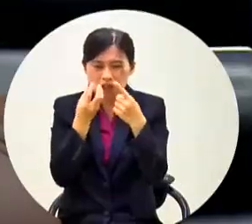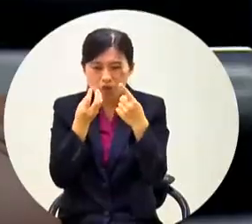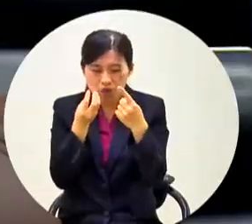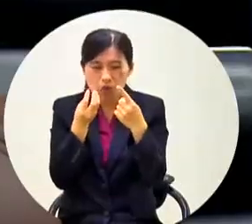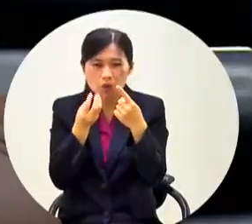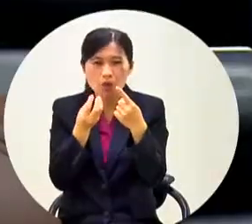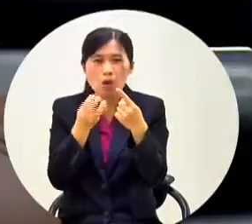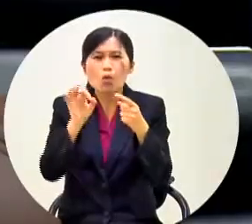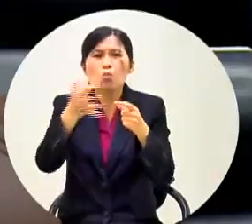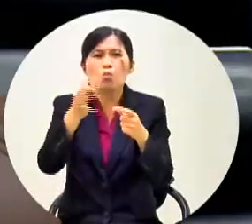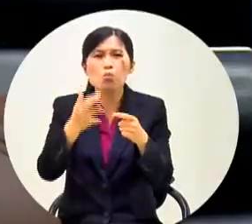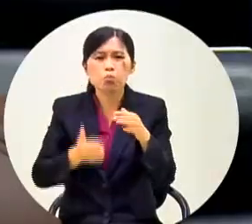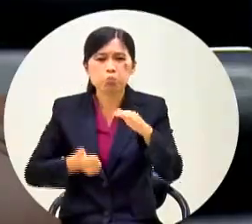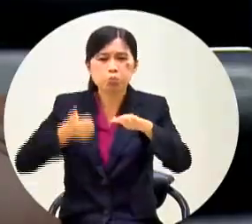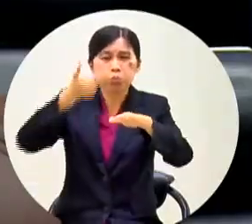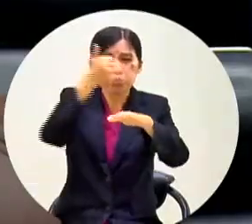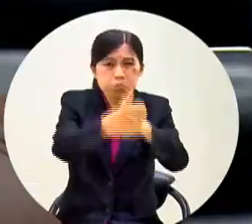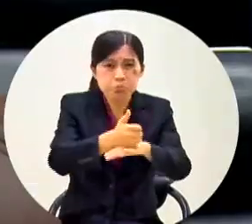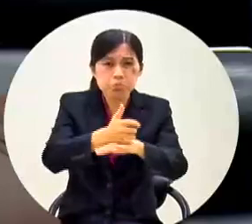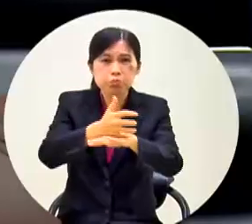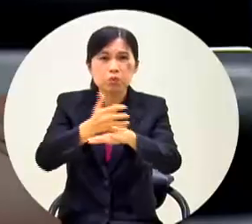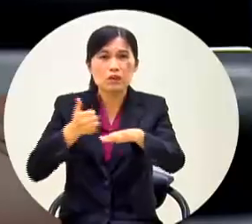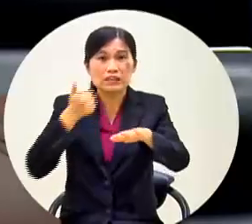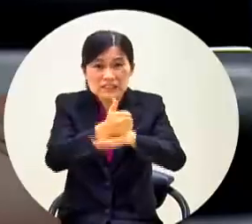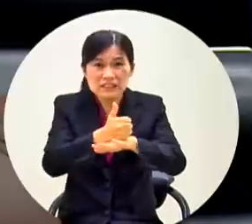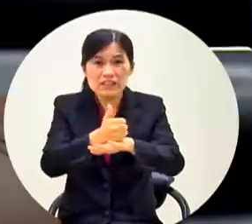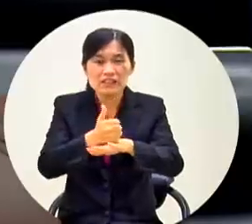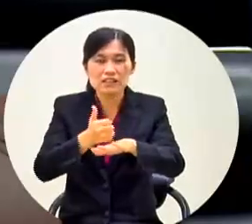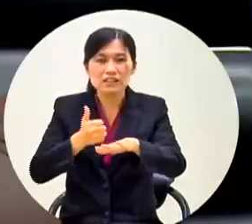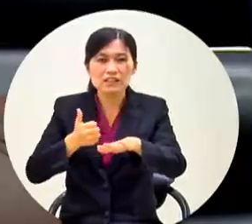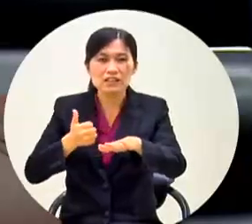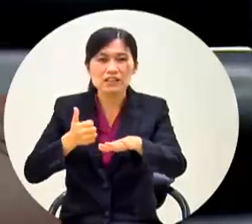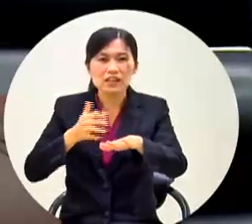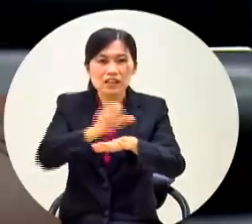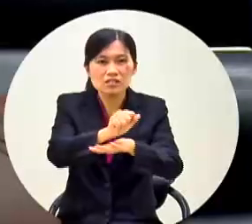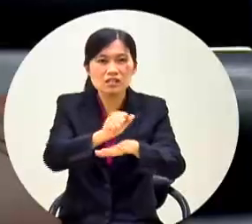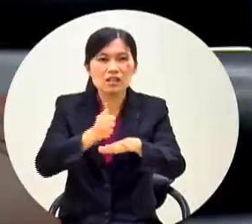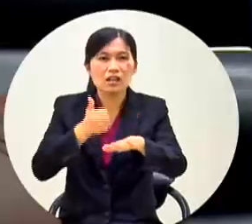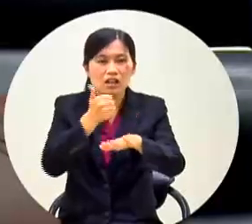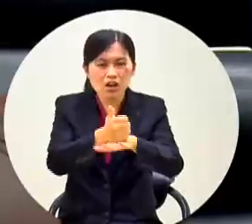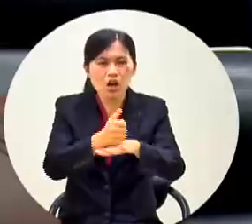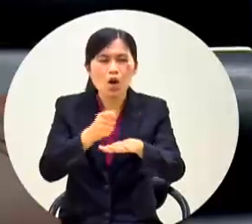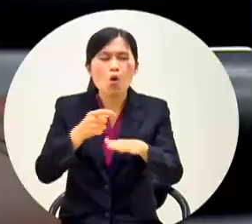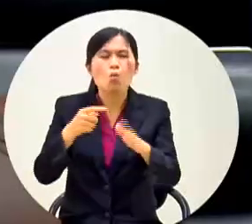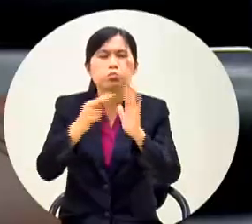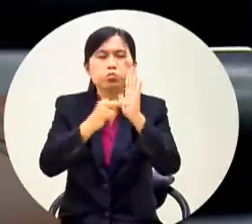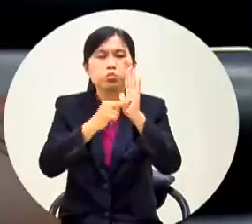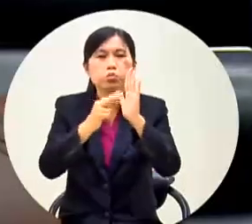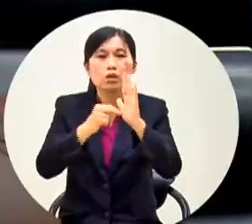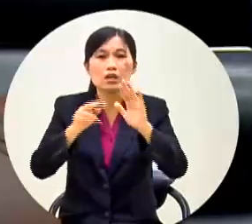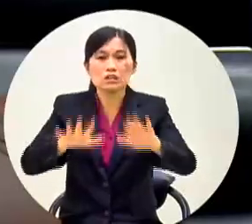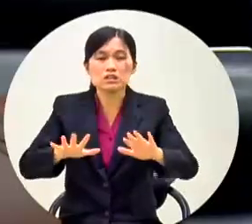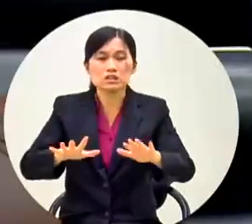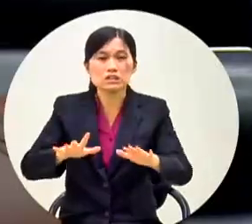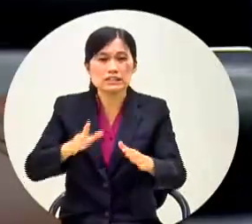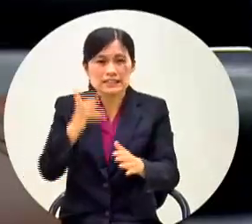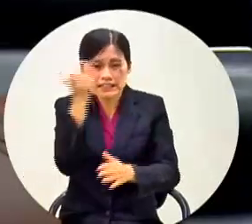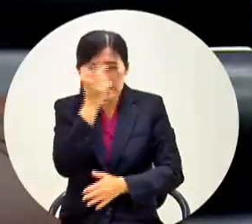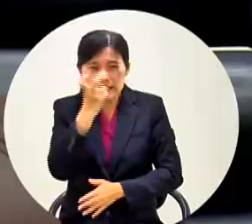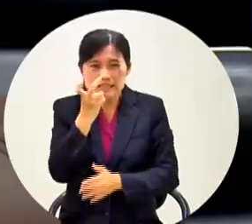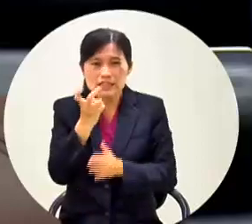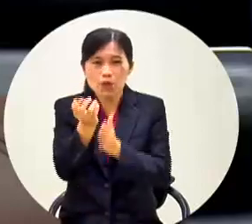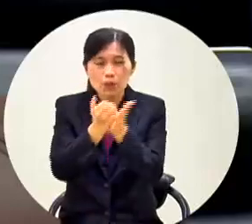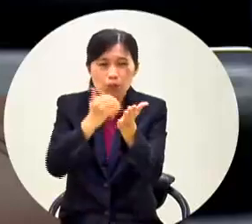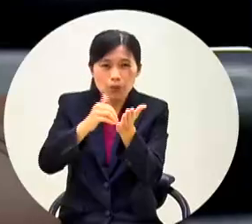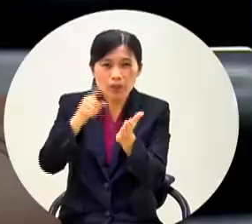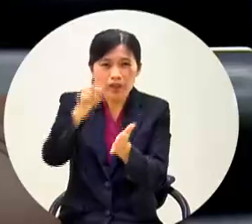告台，是要让高雄市民知道，今天审查1465的预算，要交付这么重大的